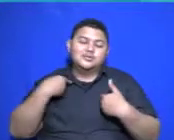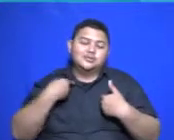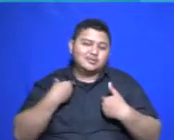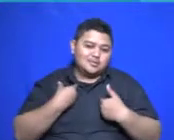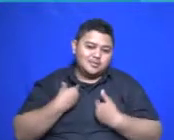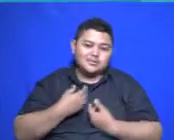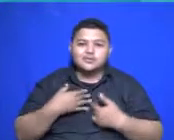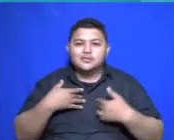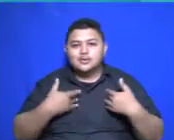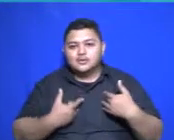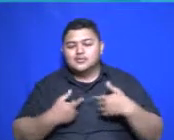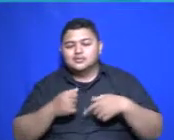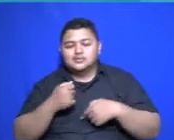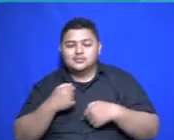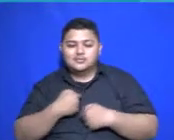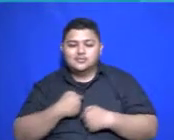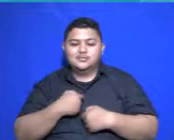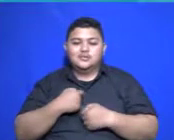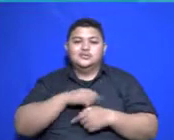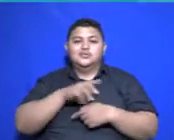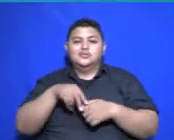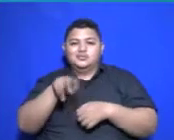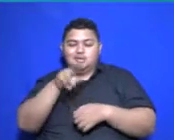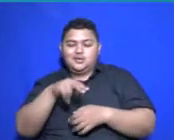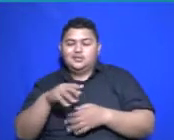gila yang hampir tidak mungkin bisa dilakukan.